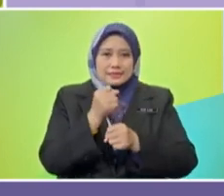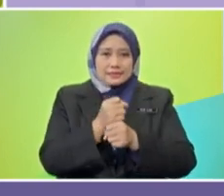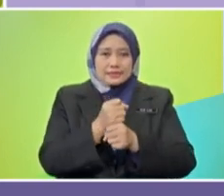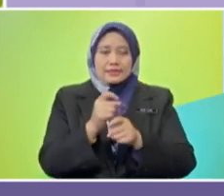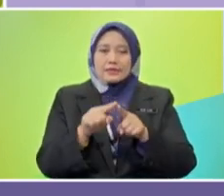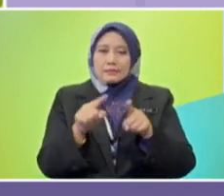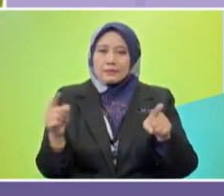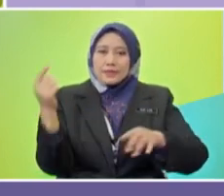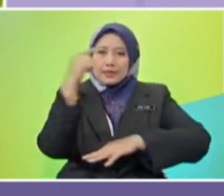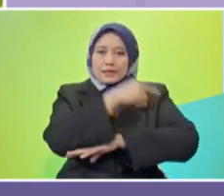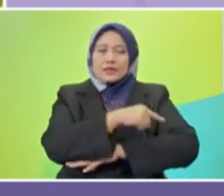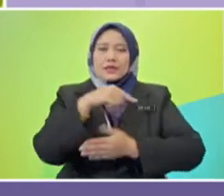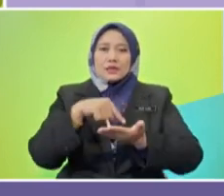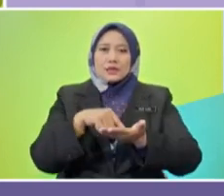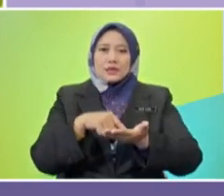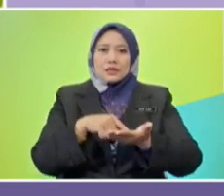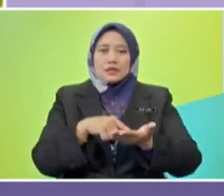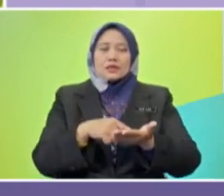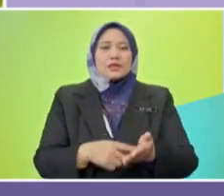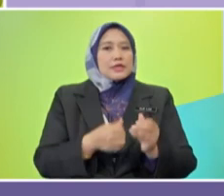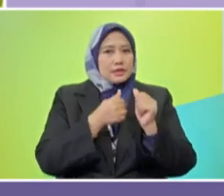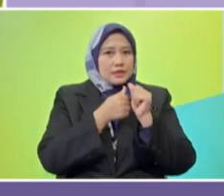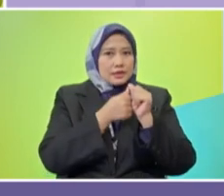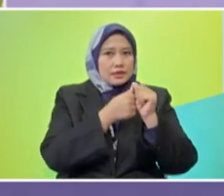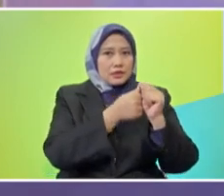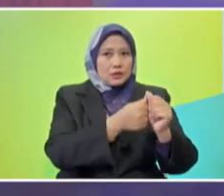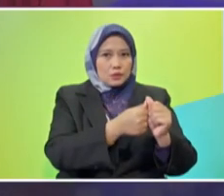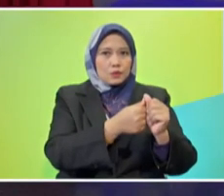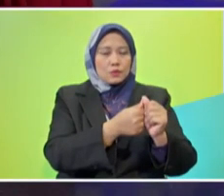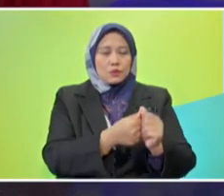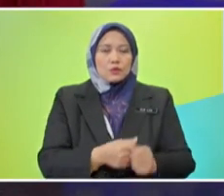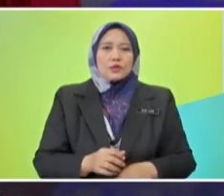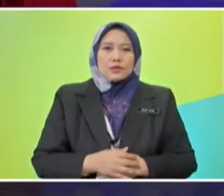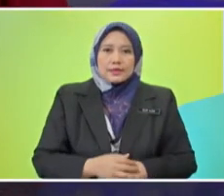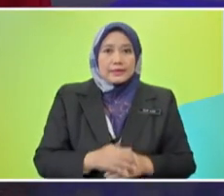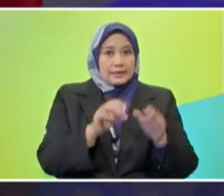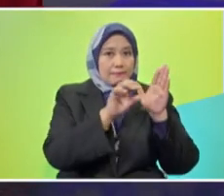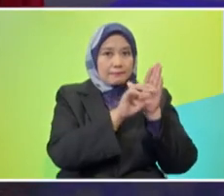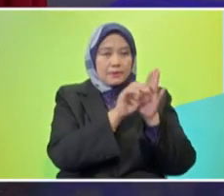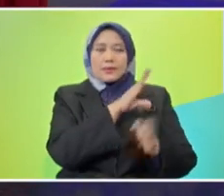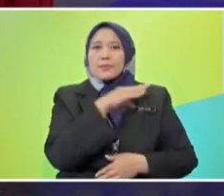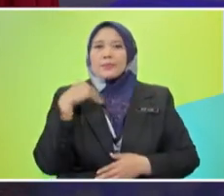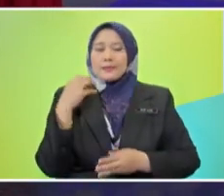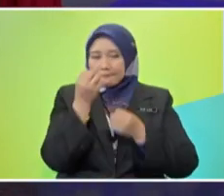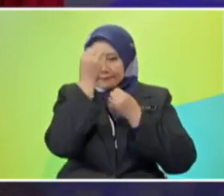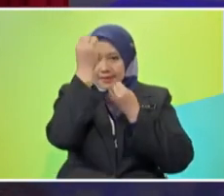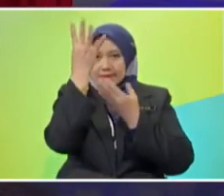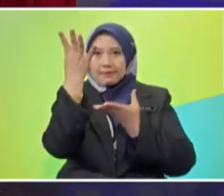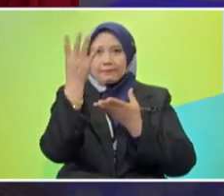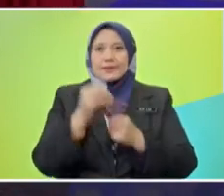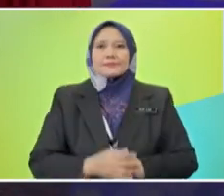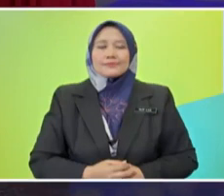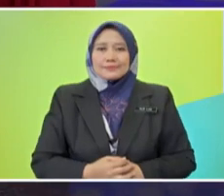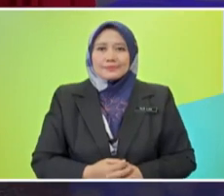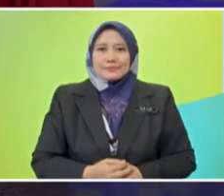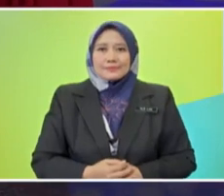ada pada gambar tersebut. Apa aktiviti itu kita tunggu selepas ini. Okey, nantikan kejap lagi,